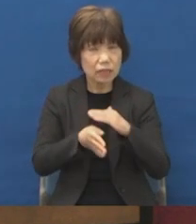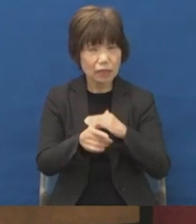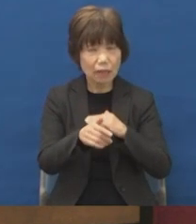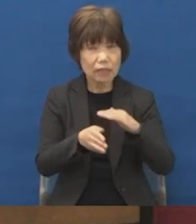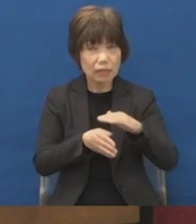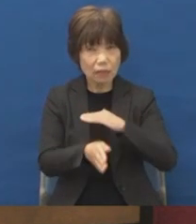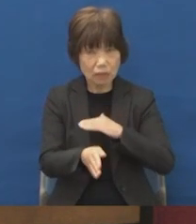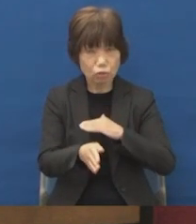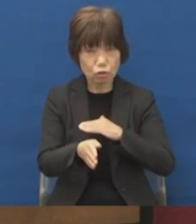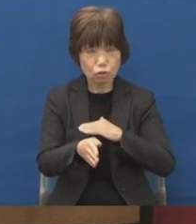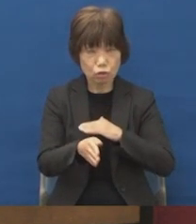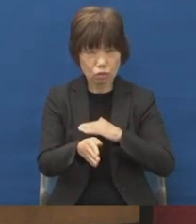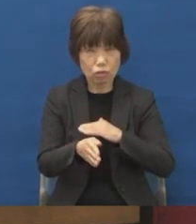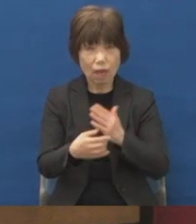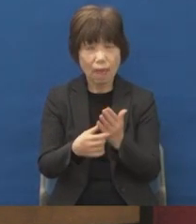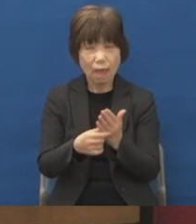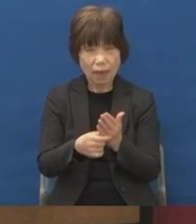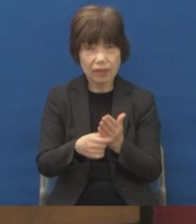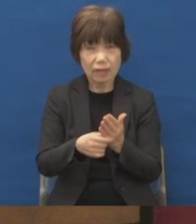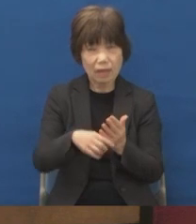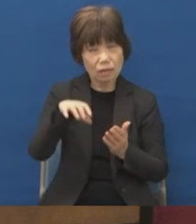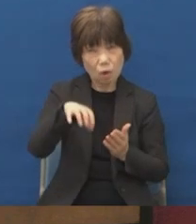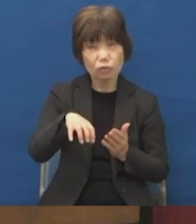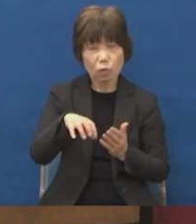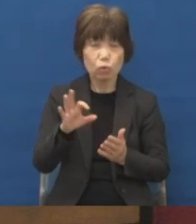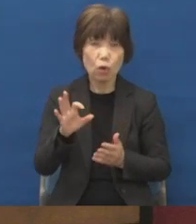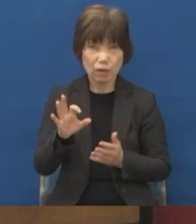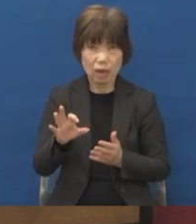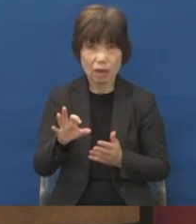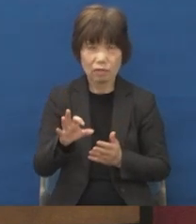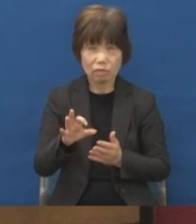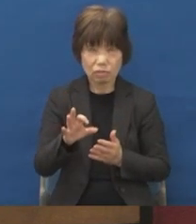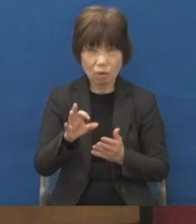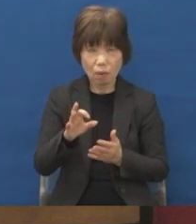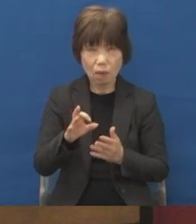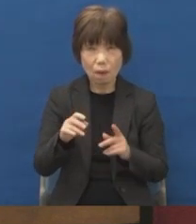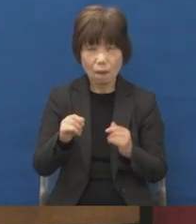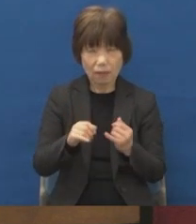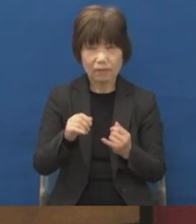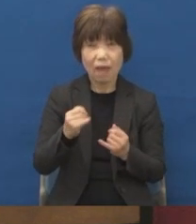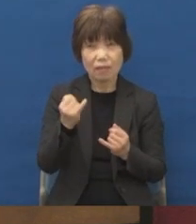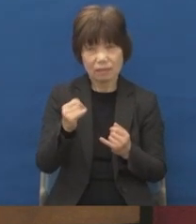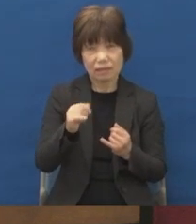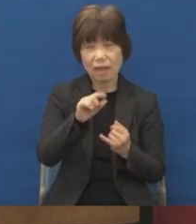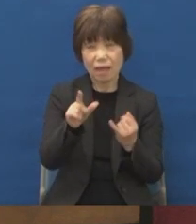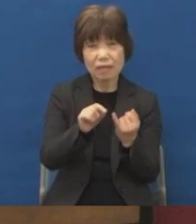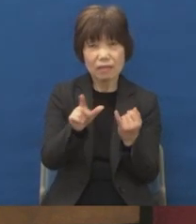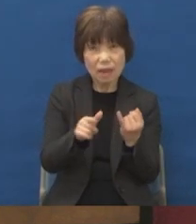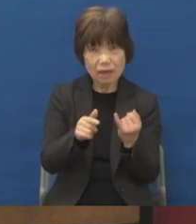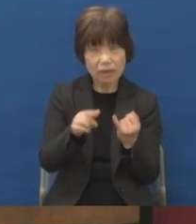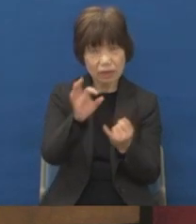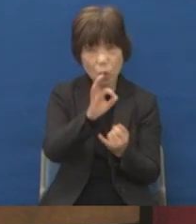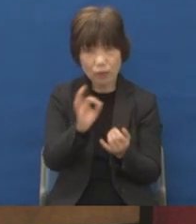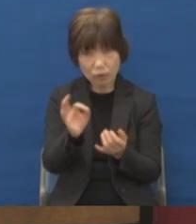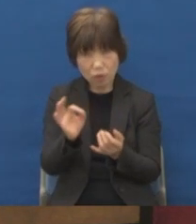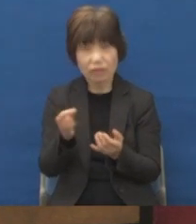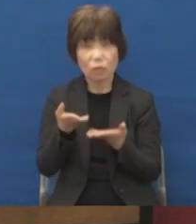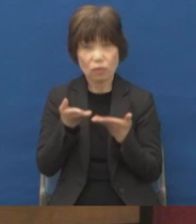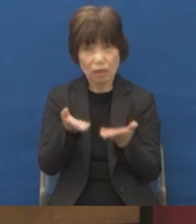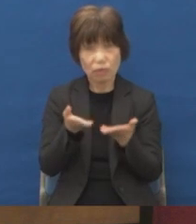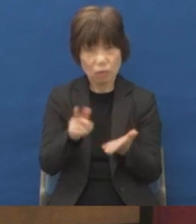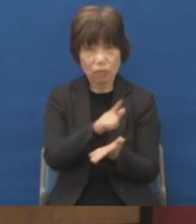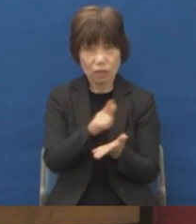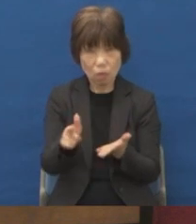における生理用品無償提供の導入、東山駅の授乳スペースの継続、車内防犯カメラの